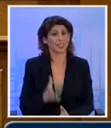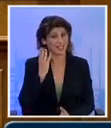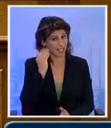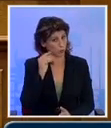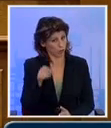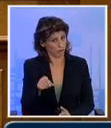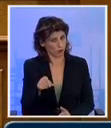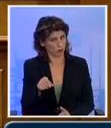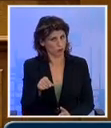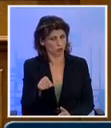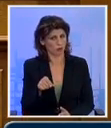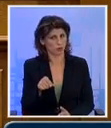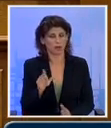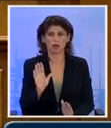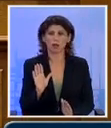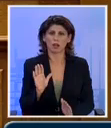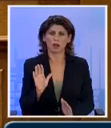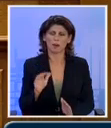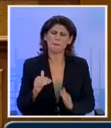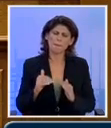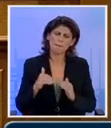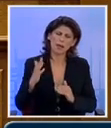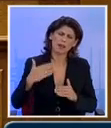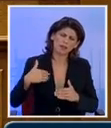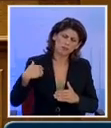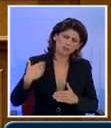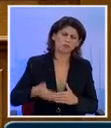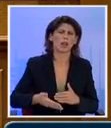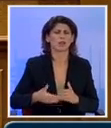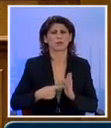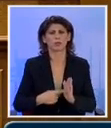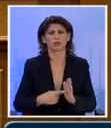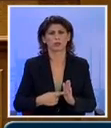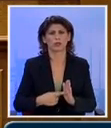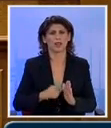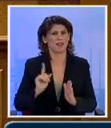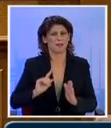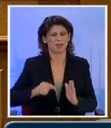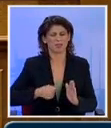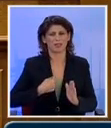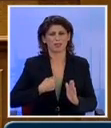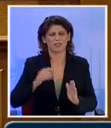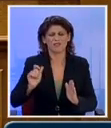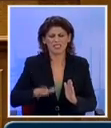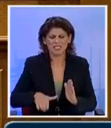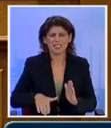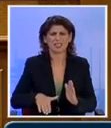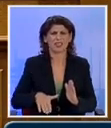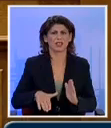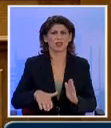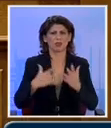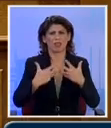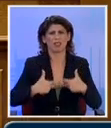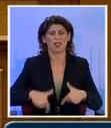αυτό. Πέρα και πάνω από την παρουσία του οποιοδήποτε στη Βουλή. Μην δηλητηριάζετε με φθηνό λαϊκισμό και θέατρο